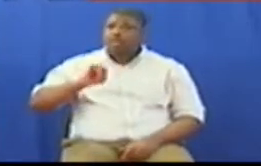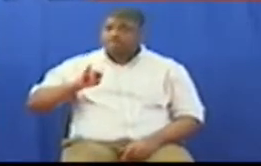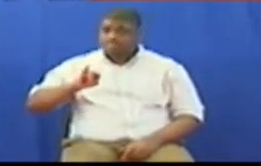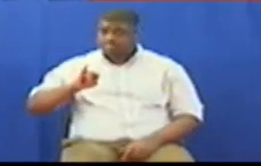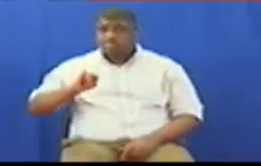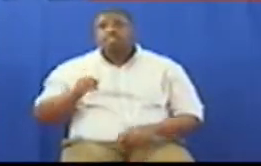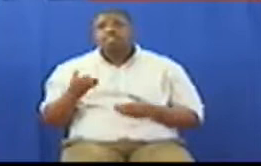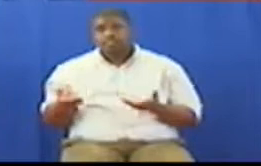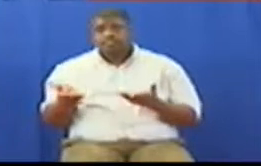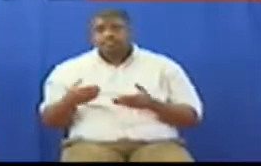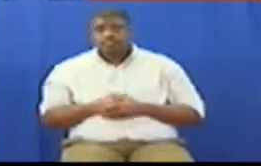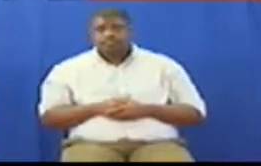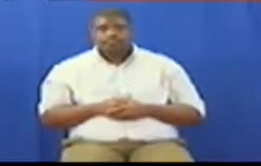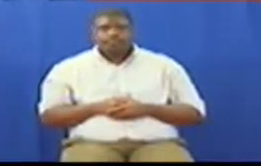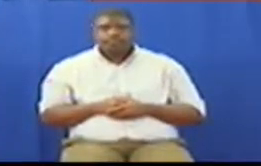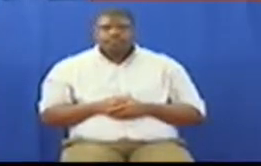na